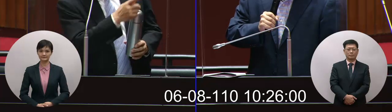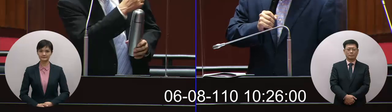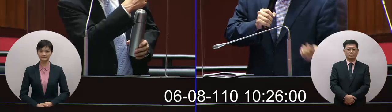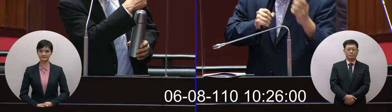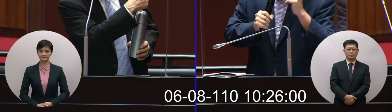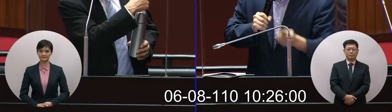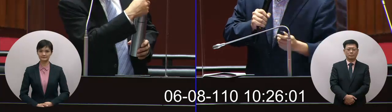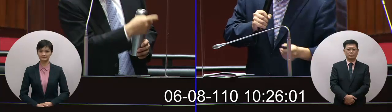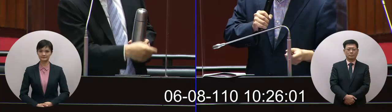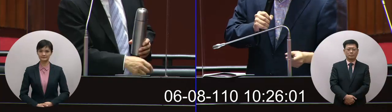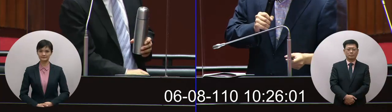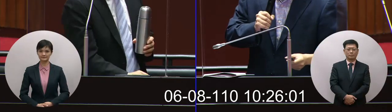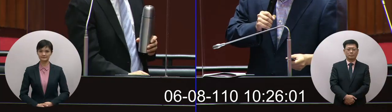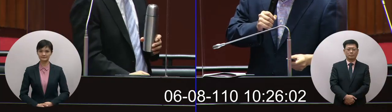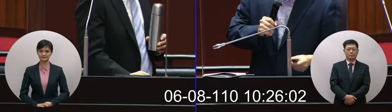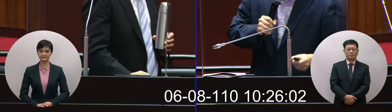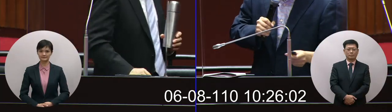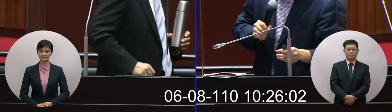所以同意嘛。